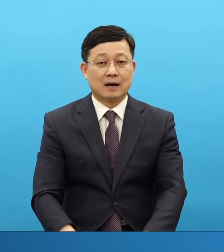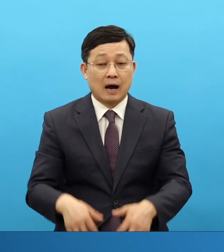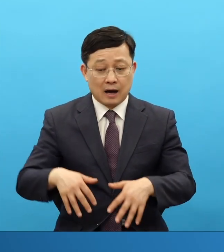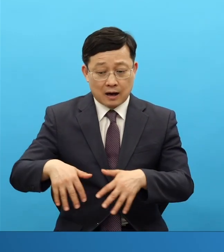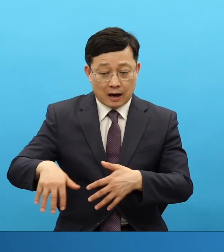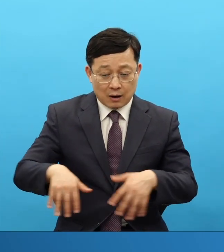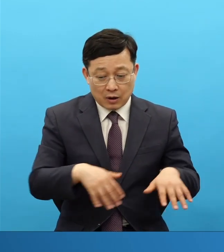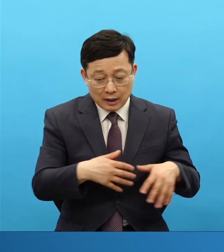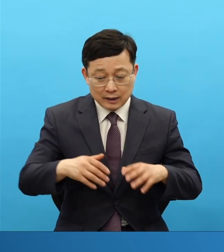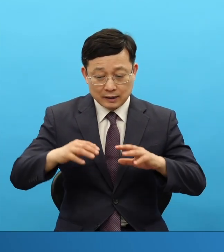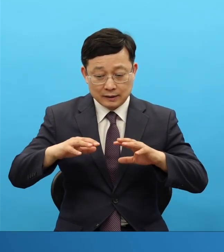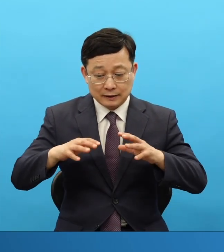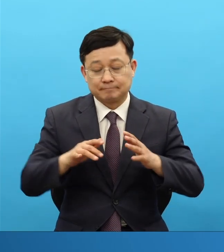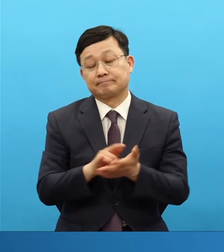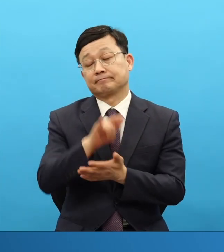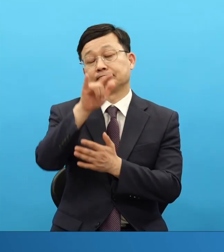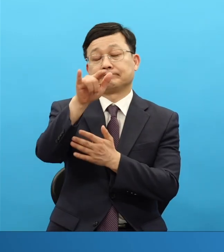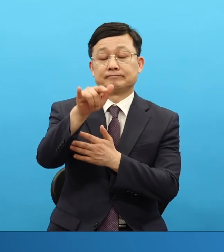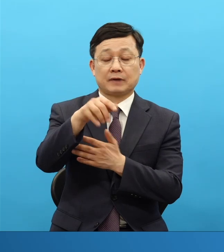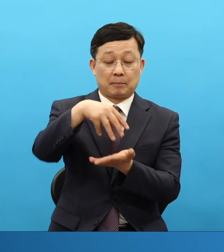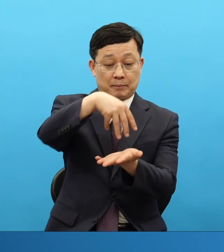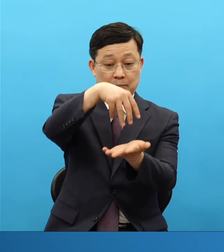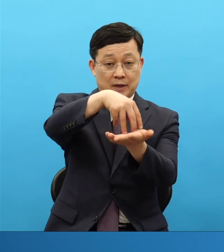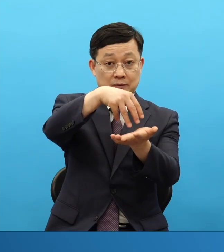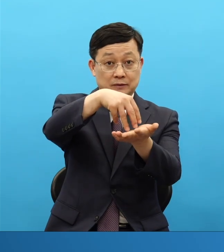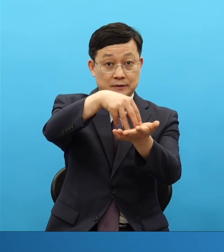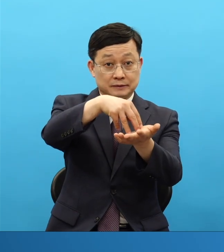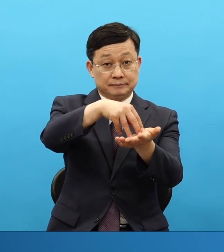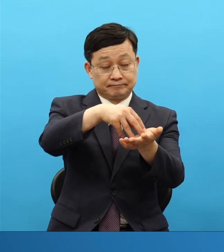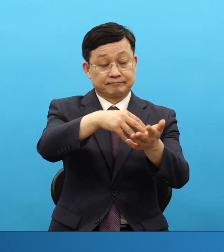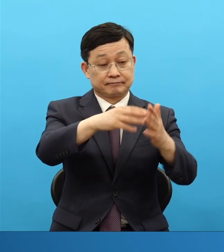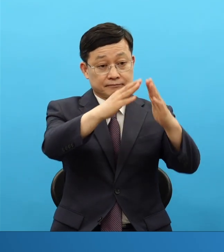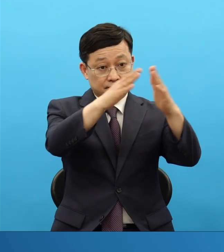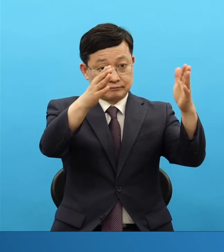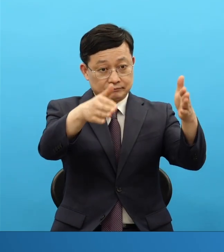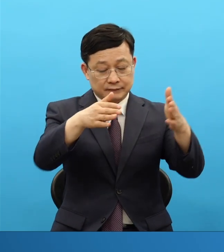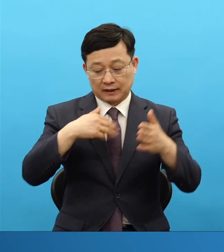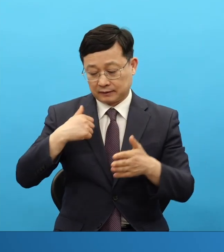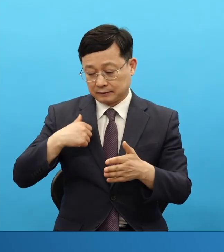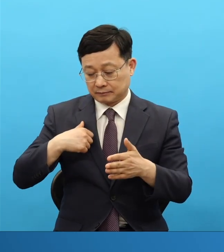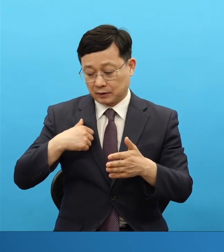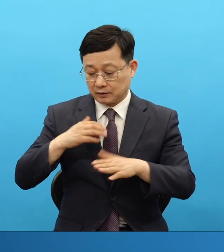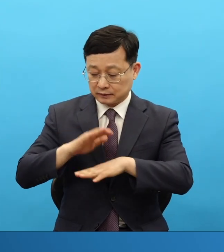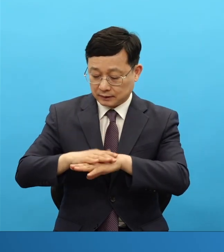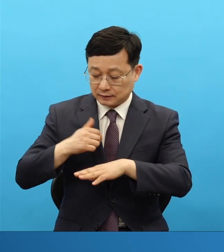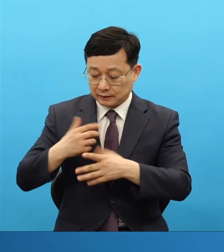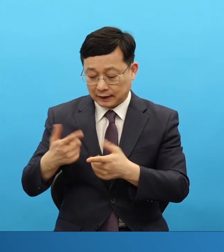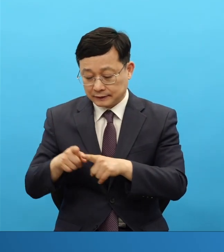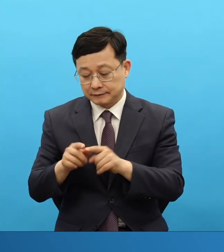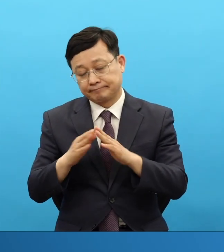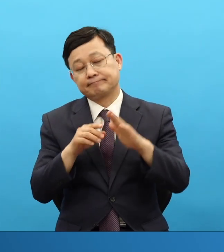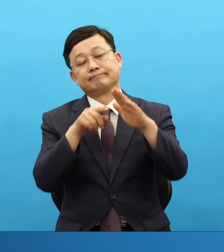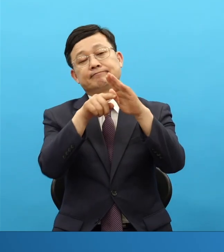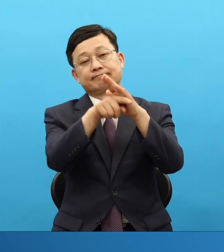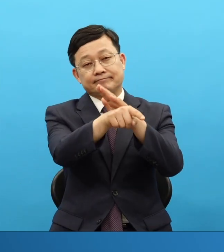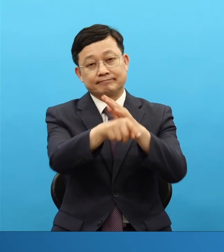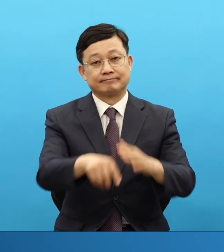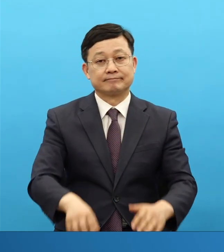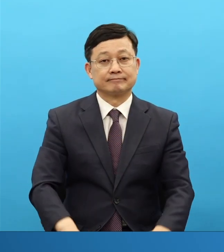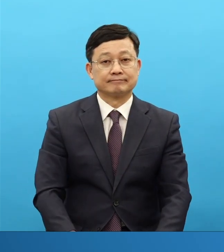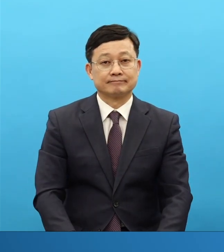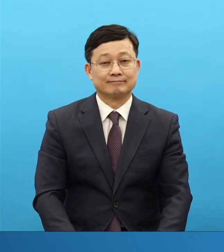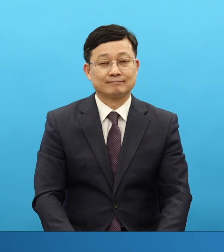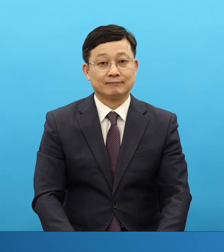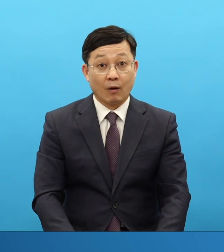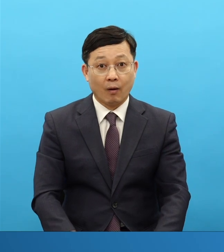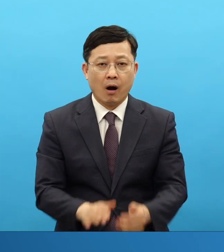하와이에서 맥도날드가 있는데 우리 아이들 데리고 갔어요. Then one time I went to Hawaii and there was a McDonald's there, and so I took my kids. 얼마만큼 이